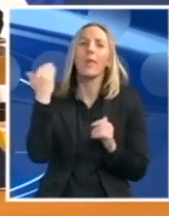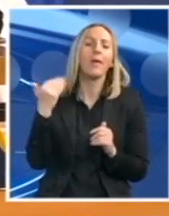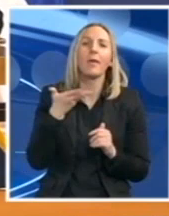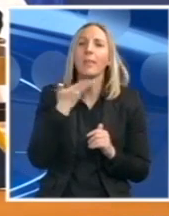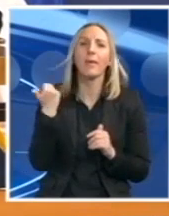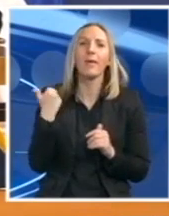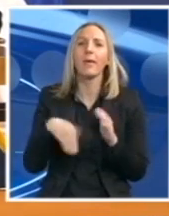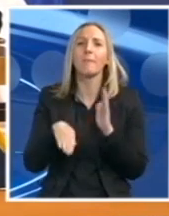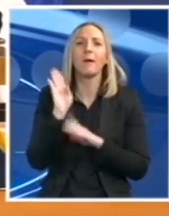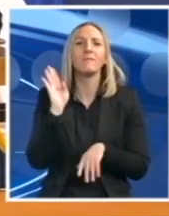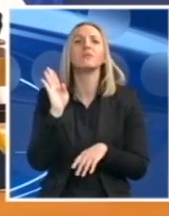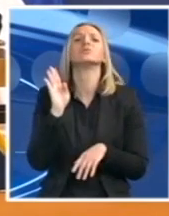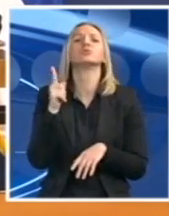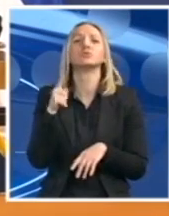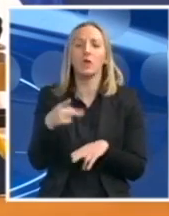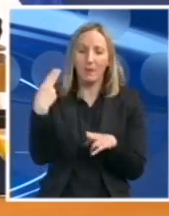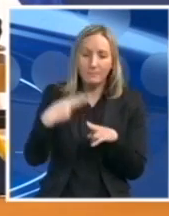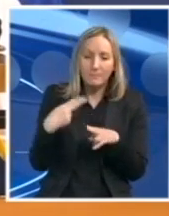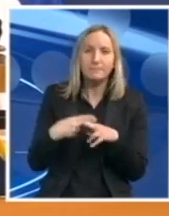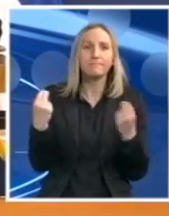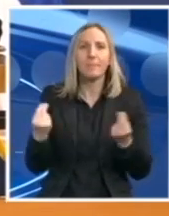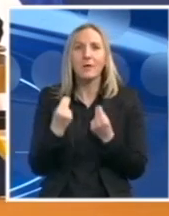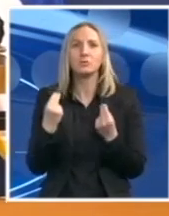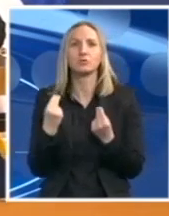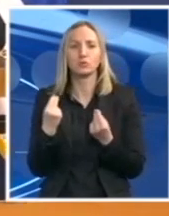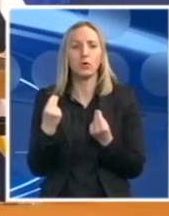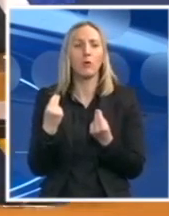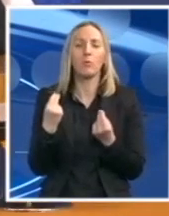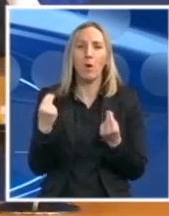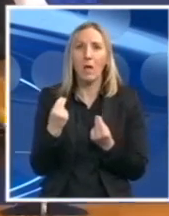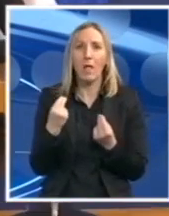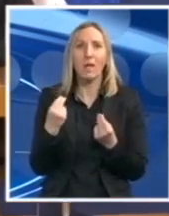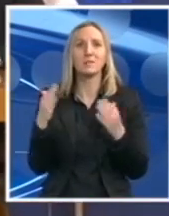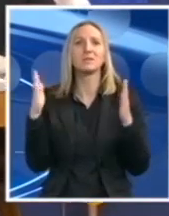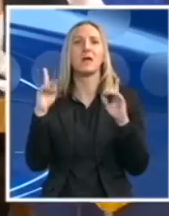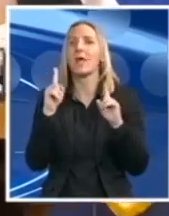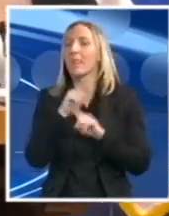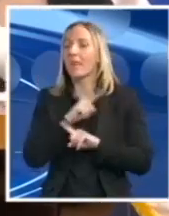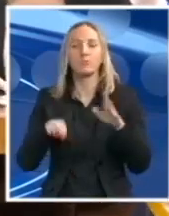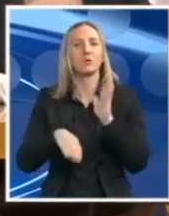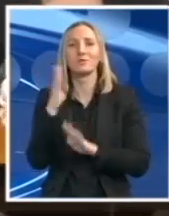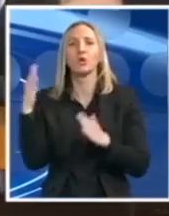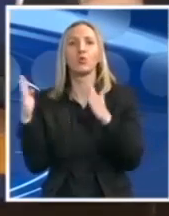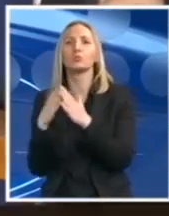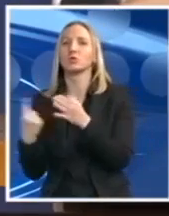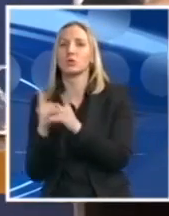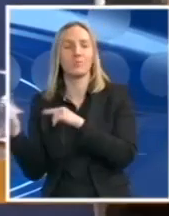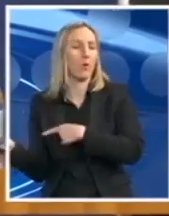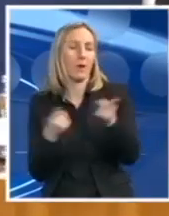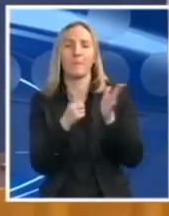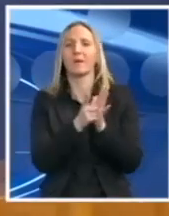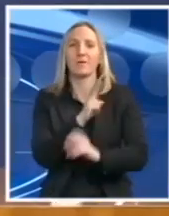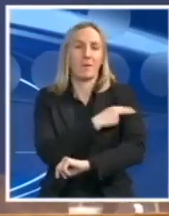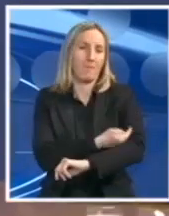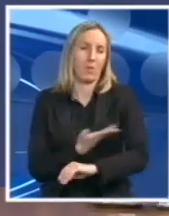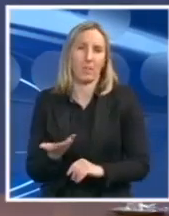radili testiranje ne budu u kućnim uslovima, ali to zbog toga što se ta kućna izolacija, da tako kažem, kršila. I da li imate podatke koliko sad u tim privremenim